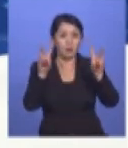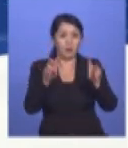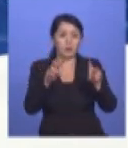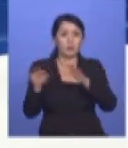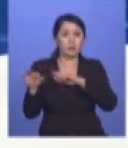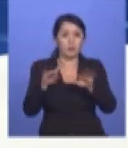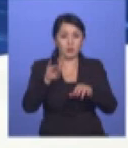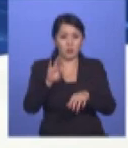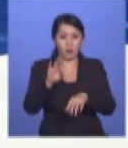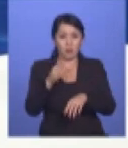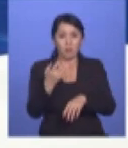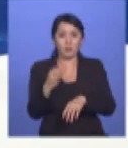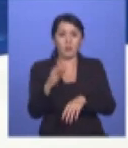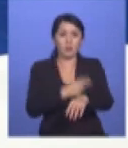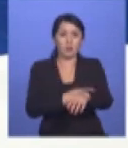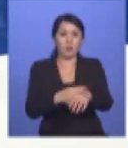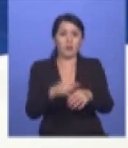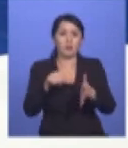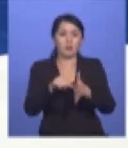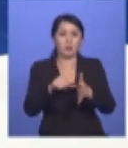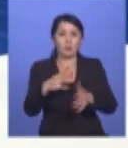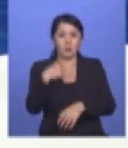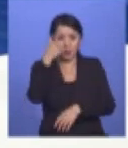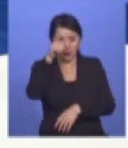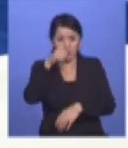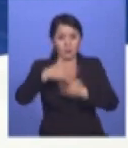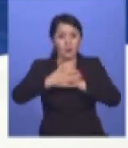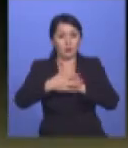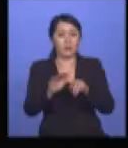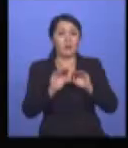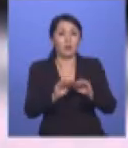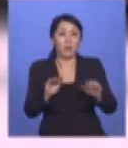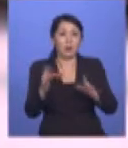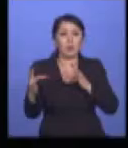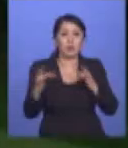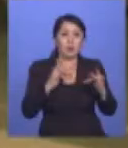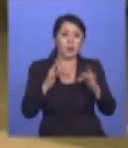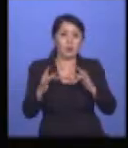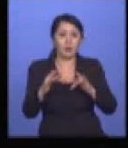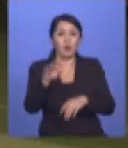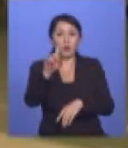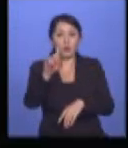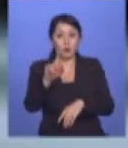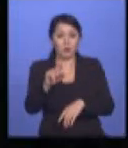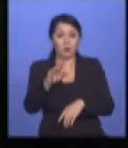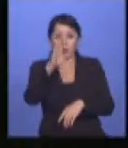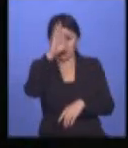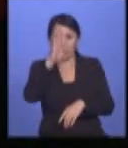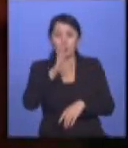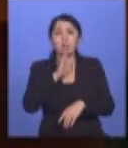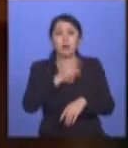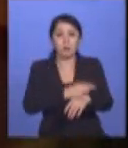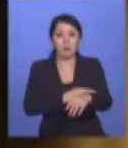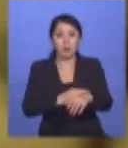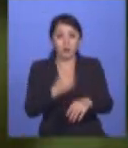Шараға Толағай балалар театрының тәрбиеленушілері қатысты. 5 жыл бұрын ашылған балалар театрында бүгінгі күні 100-ге жуық ұл-қыз тәлім тәрбие